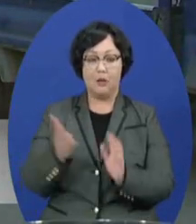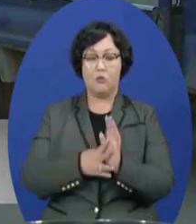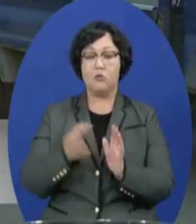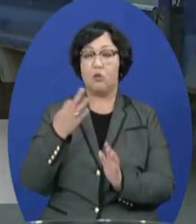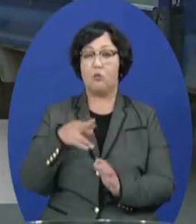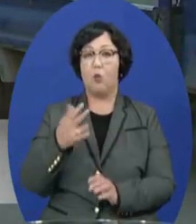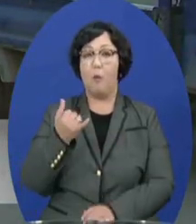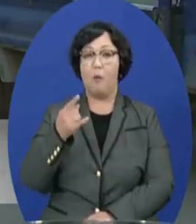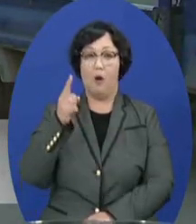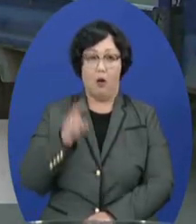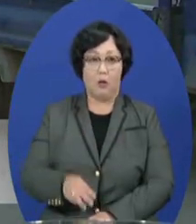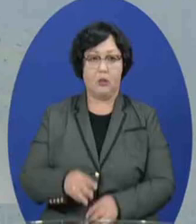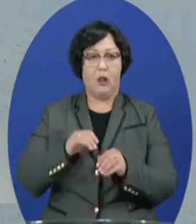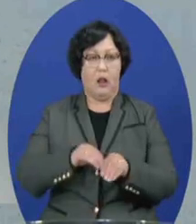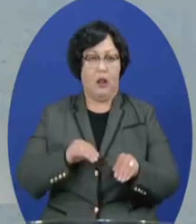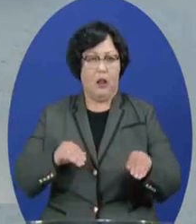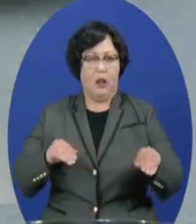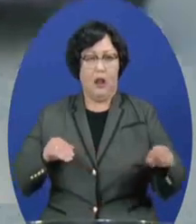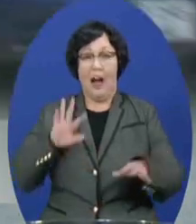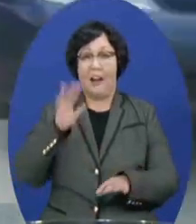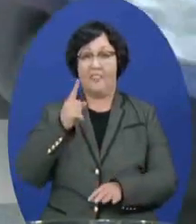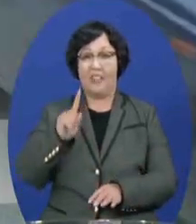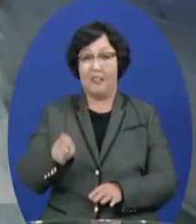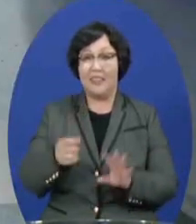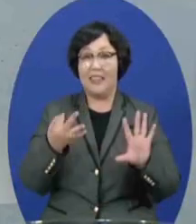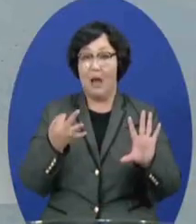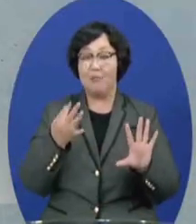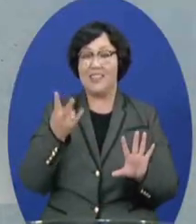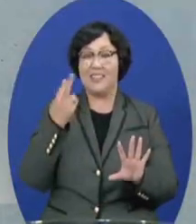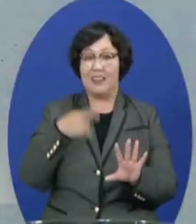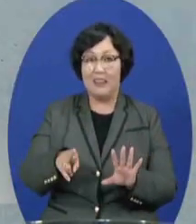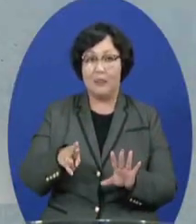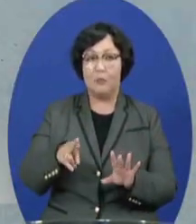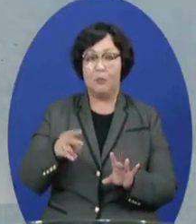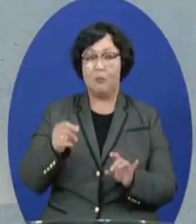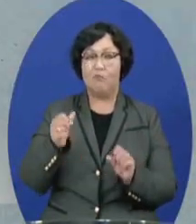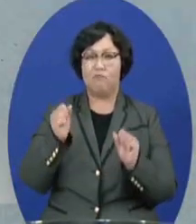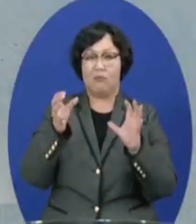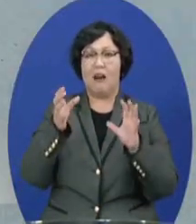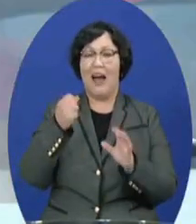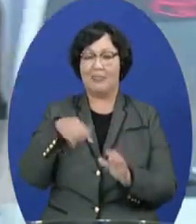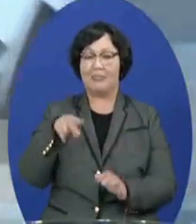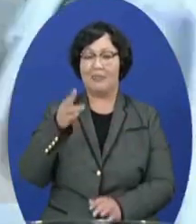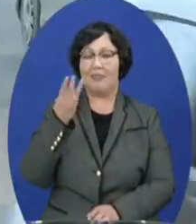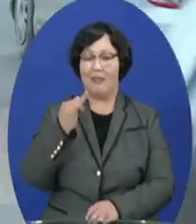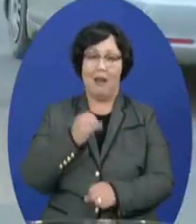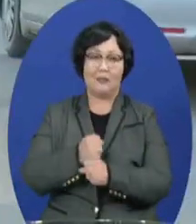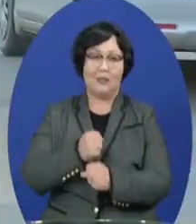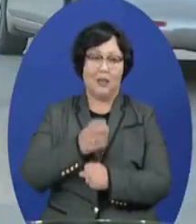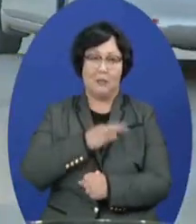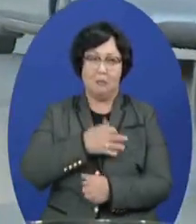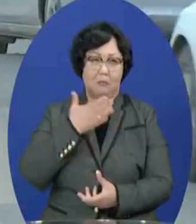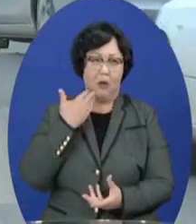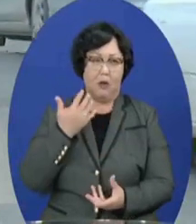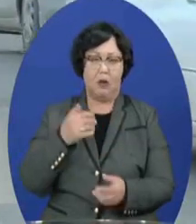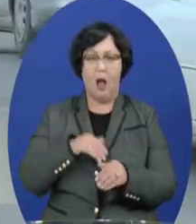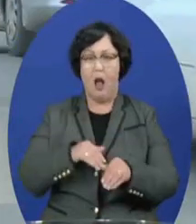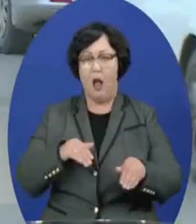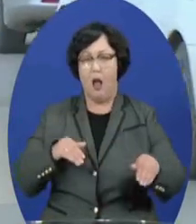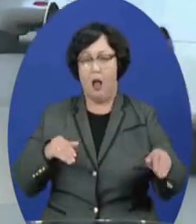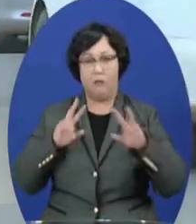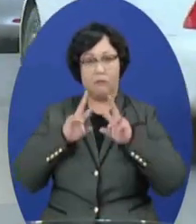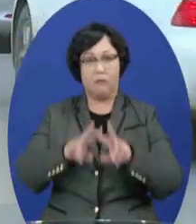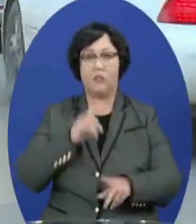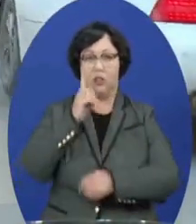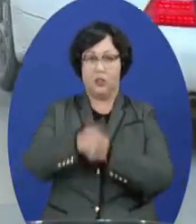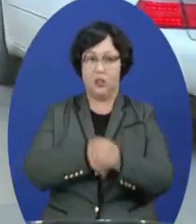2019 онд нийслэл хот төвчлөрлөөс болж 11.88% төгрөгийн алдагдал хүлээжээ. Нийслэлийн төвчрөл энэ хэвээр үргэлжилвэл жилд